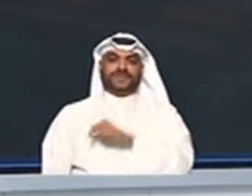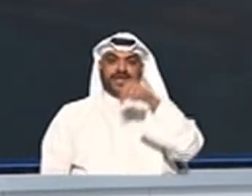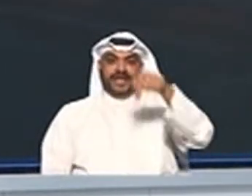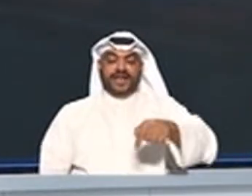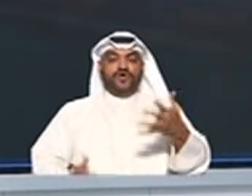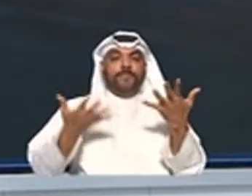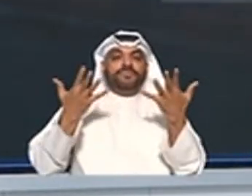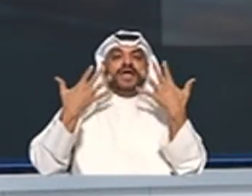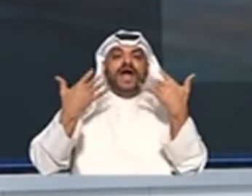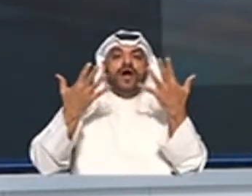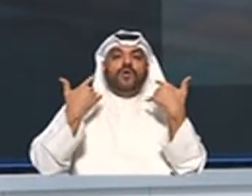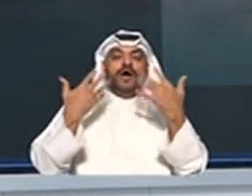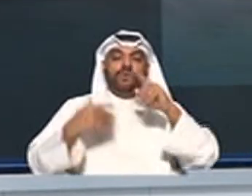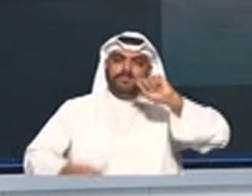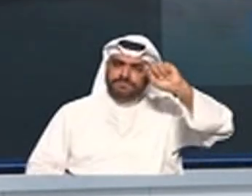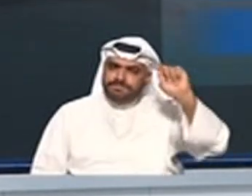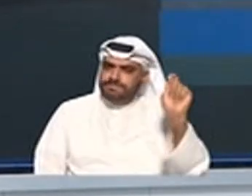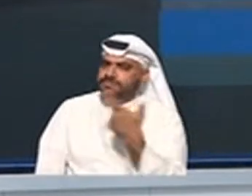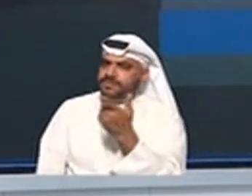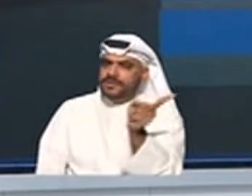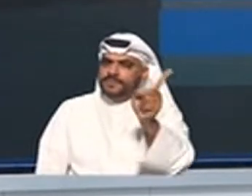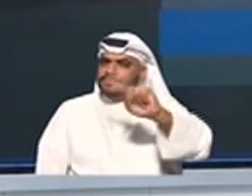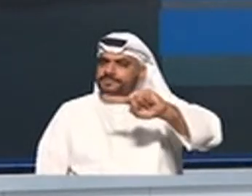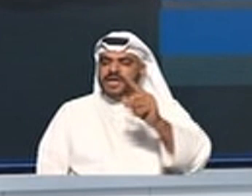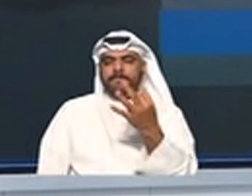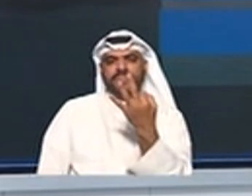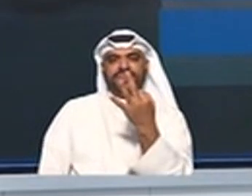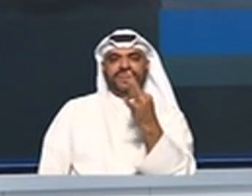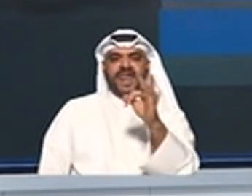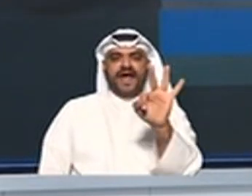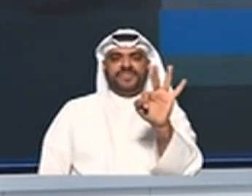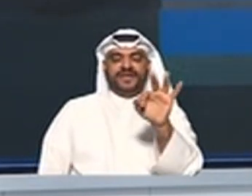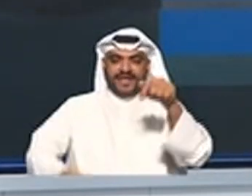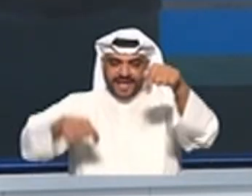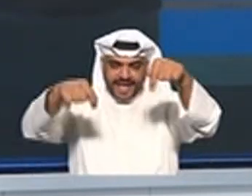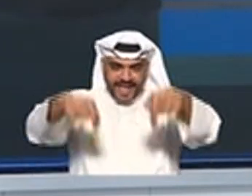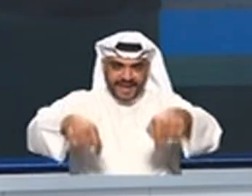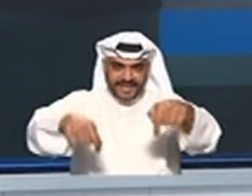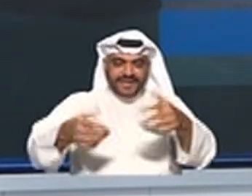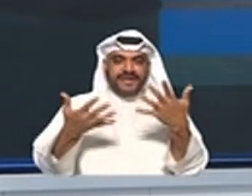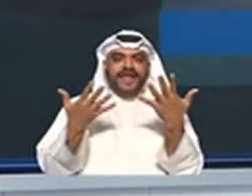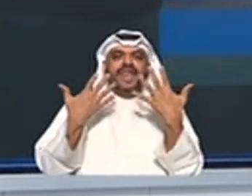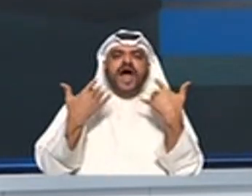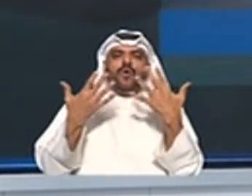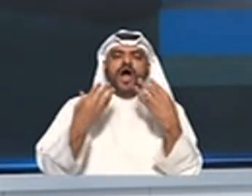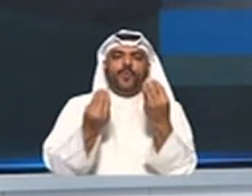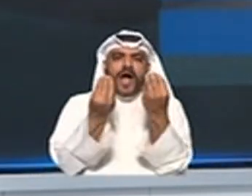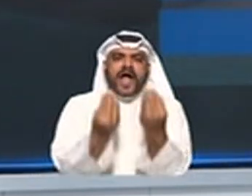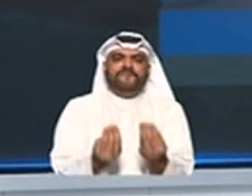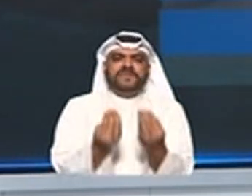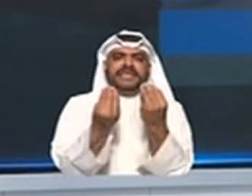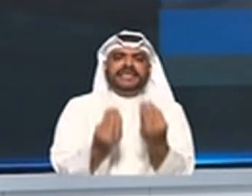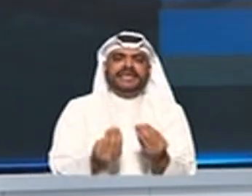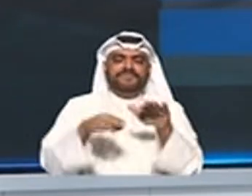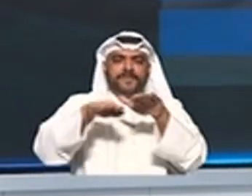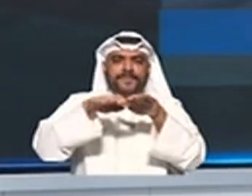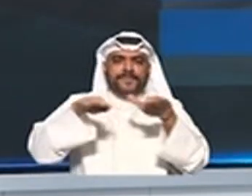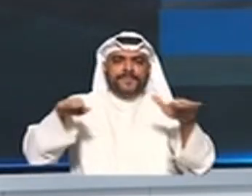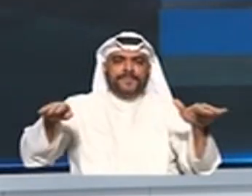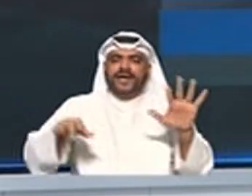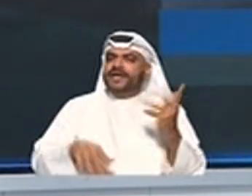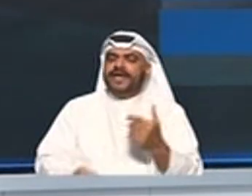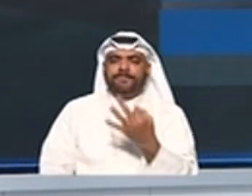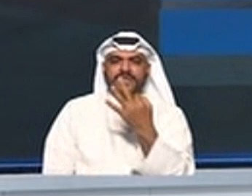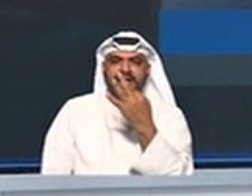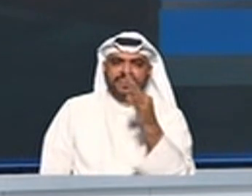30 كيلو متر في الساعه. حاليا الرياح شماليه غربيه الى متقلبه الاتجاه 8 كيلو متر في الساعه، حاليا سرعتها كحد اقصى الى